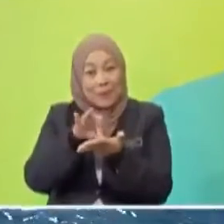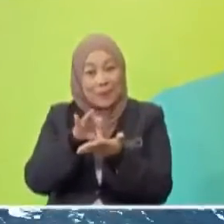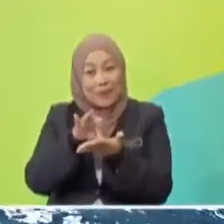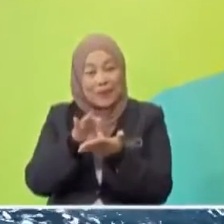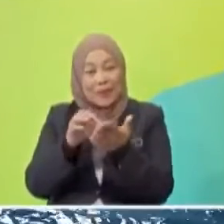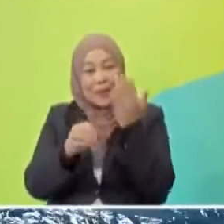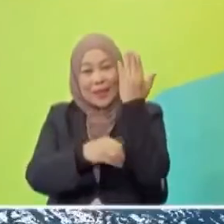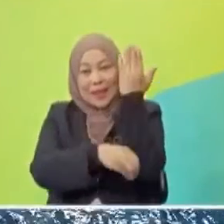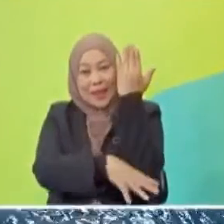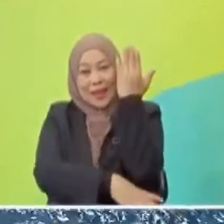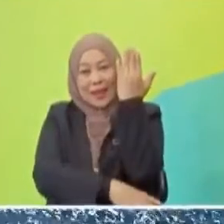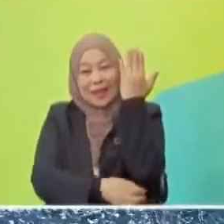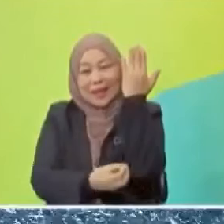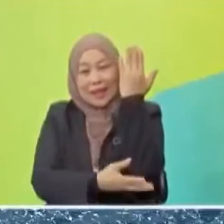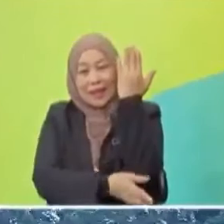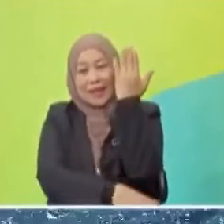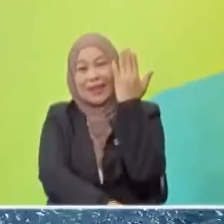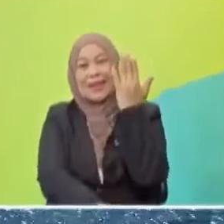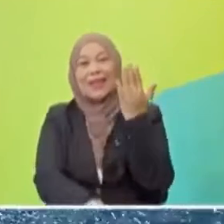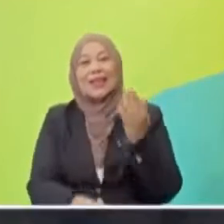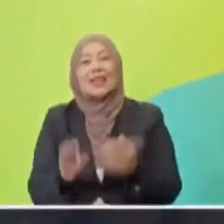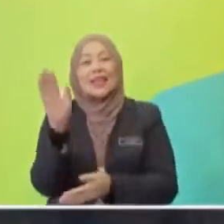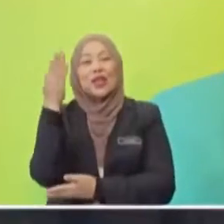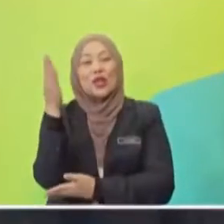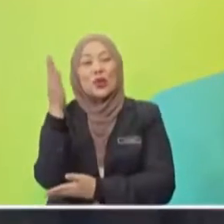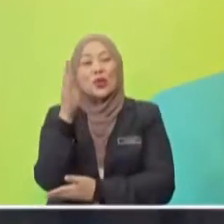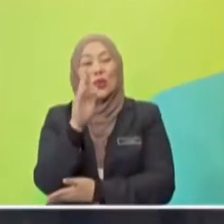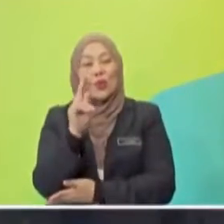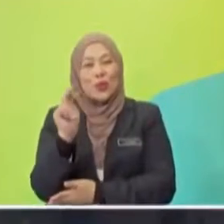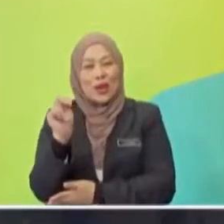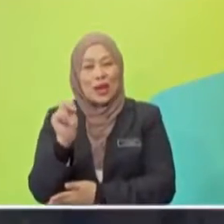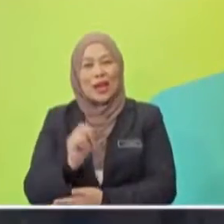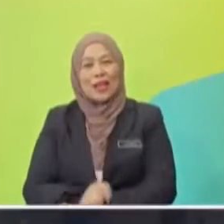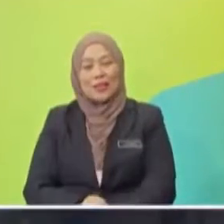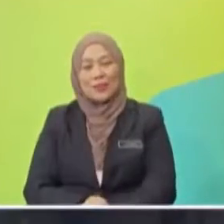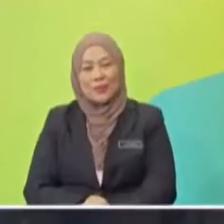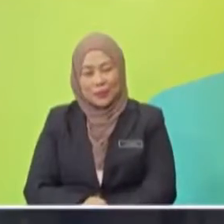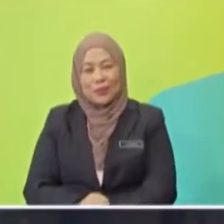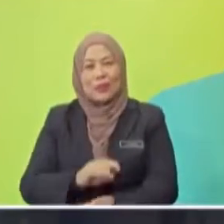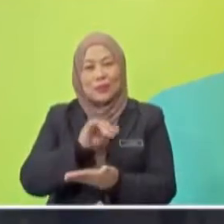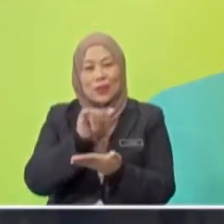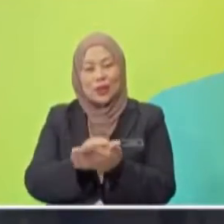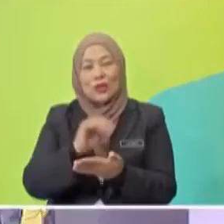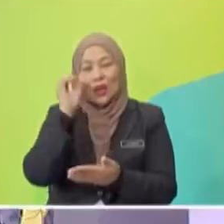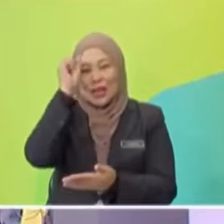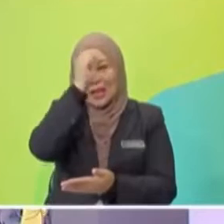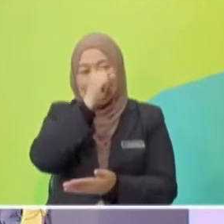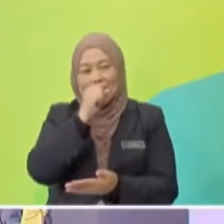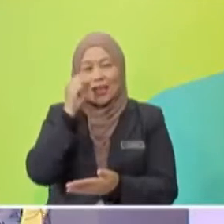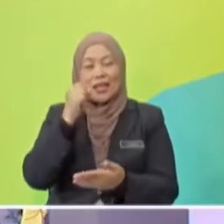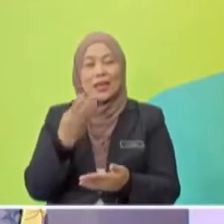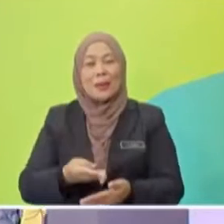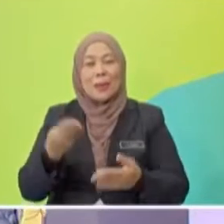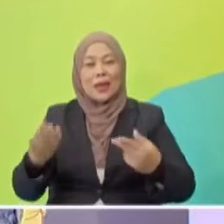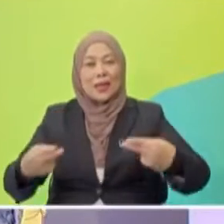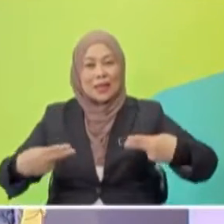dan menjadikan tumbuh-tumbuhan itu adalah ciri-ciri benda hidup Mari kita lihat